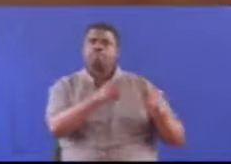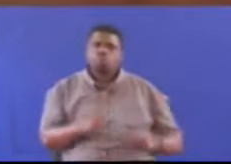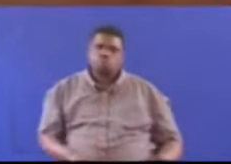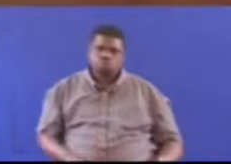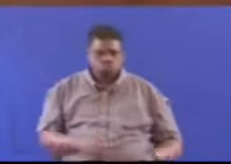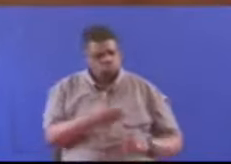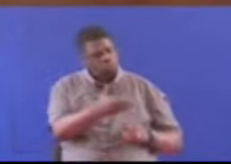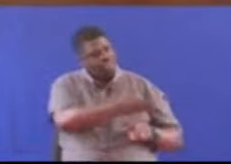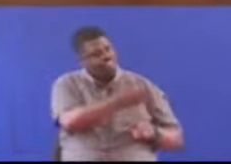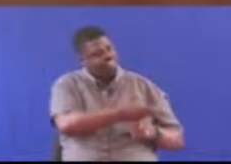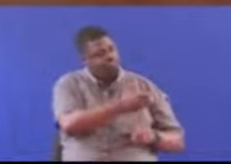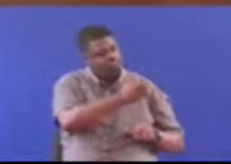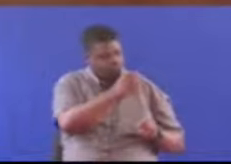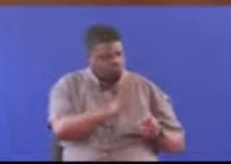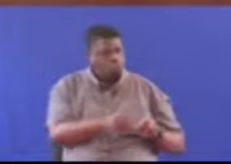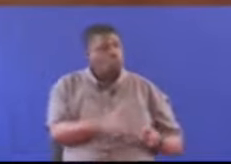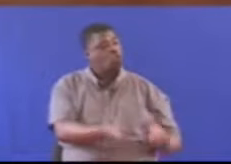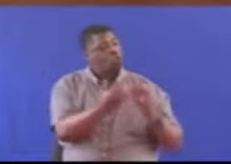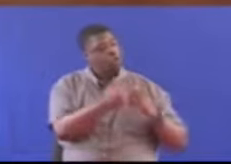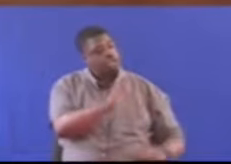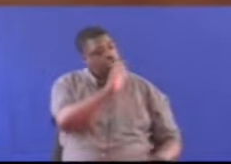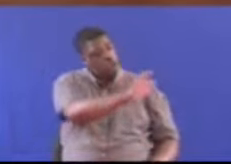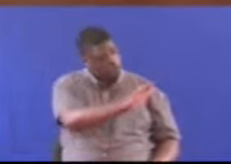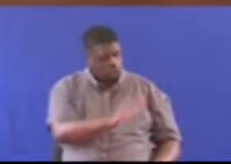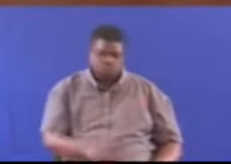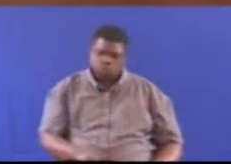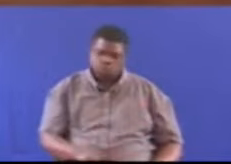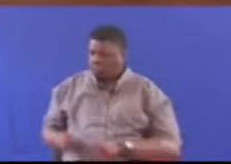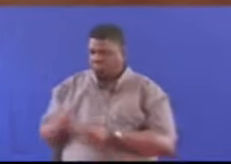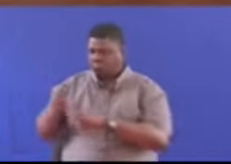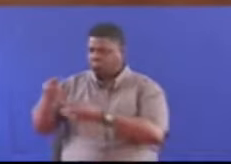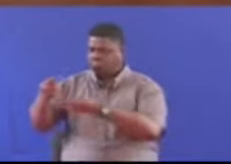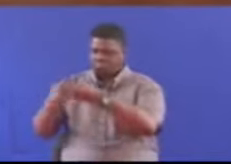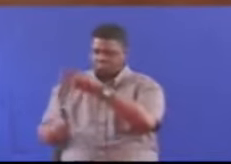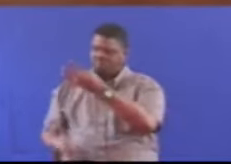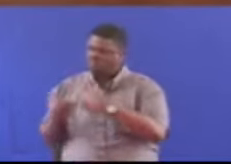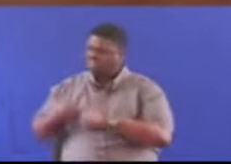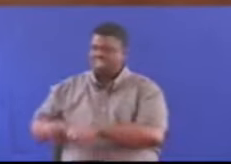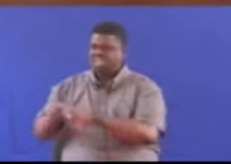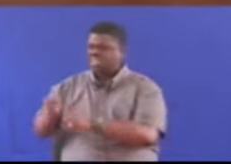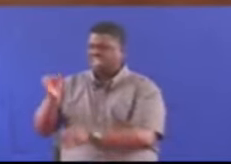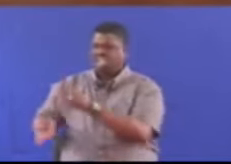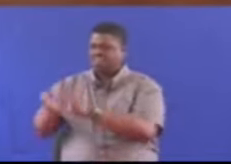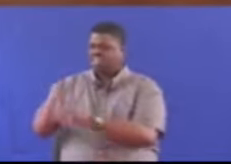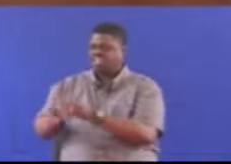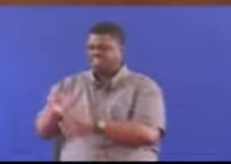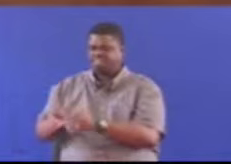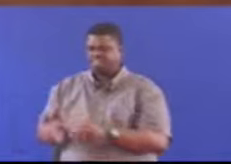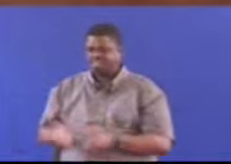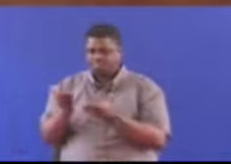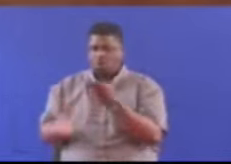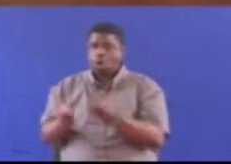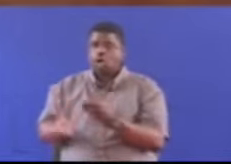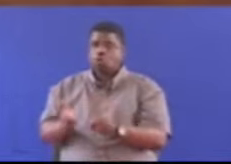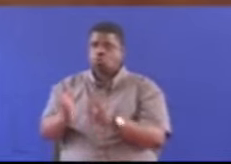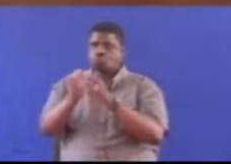wako utayatekeleza majukumu yote haya kwa ufanisi na kwa viwango.